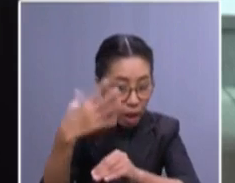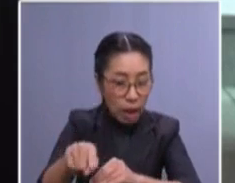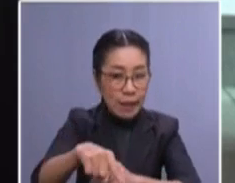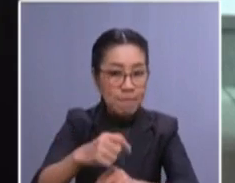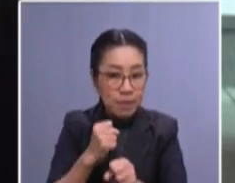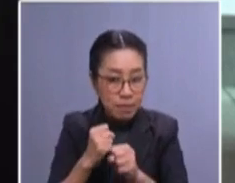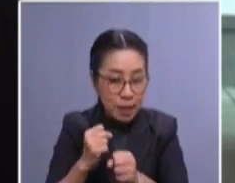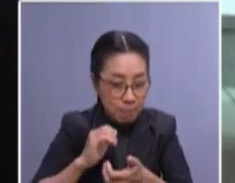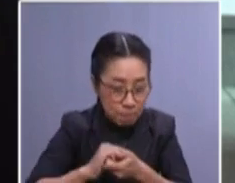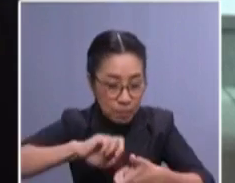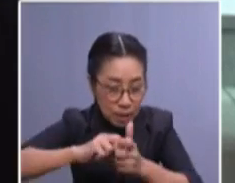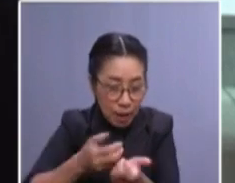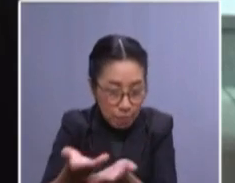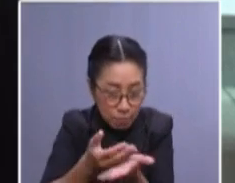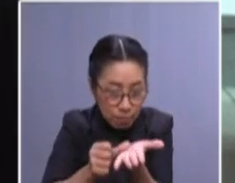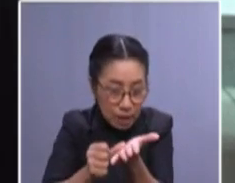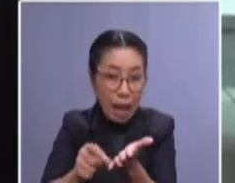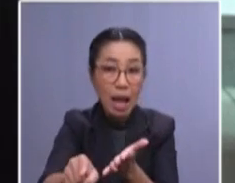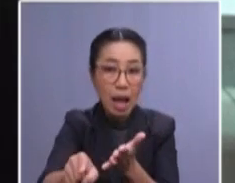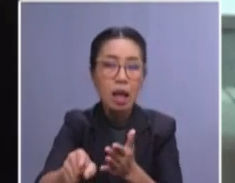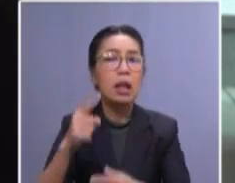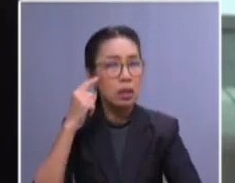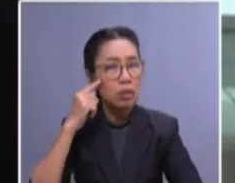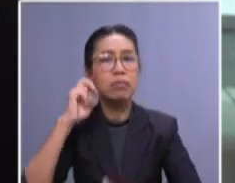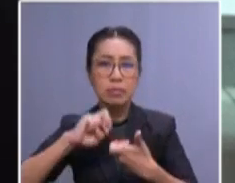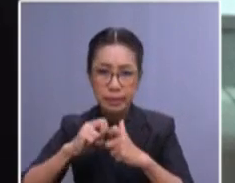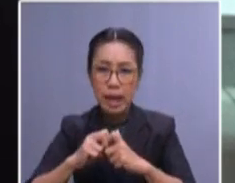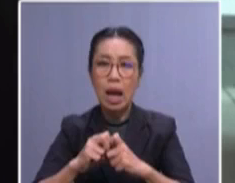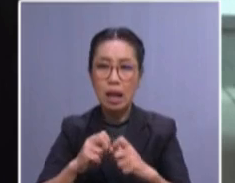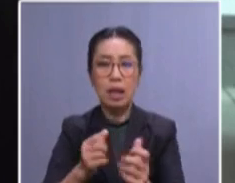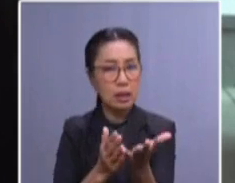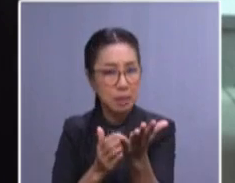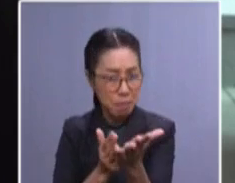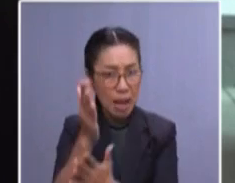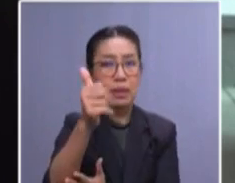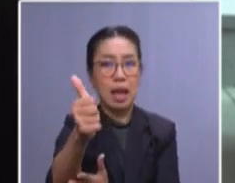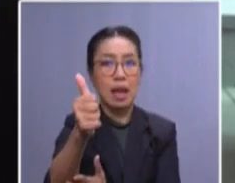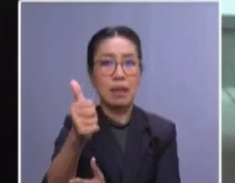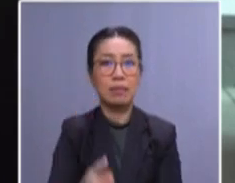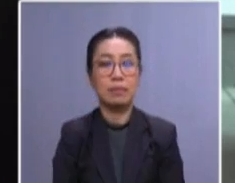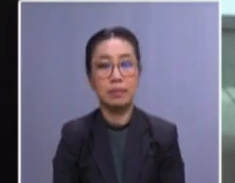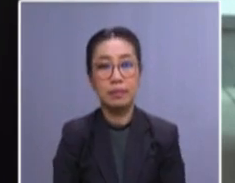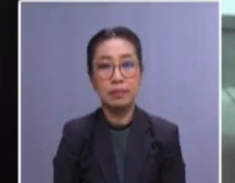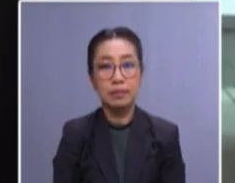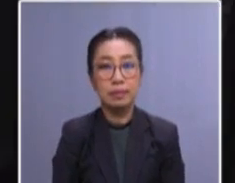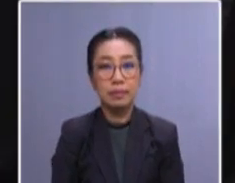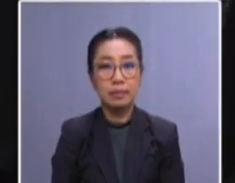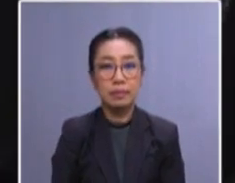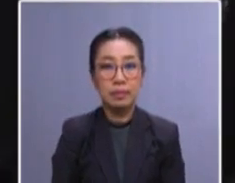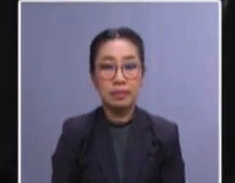พยายามทำให้การแก้ไขปัญหานั้นเกิดขึ้นเนี่ยก็จะทำให้เกิดความสำเร็จในการแก้ปัญหาอย่างดียิ่งค่ะ